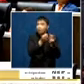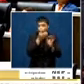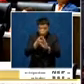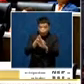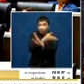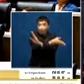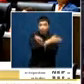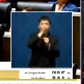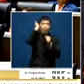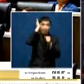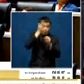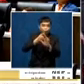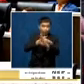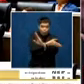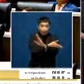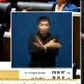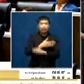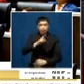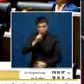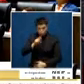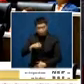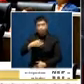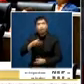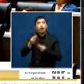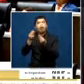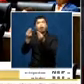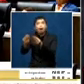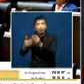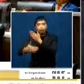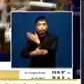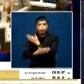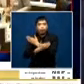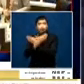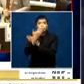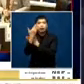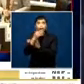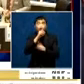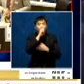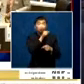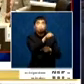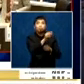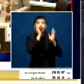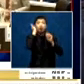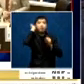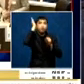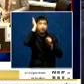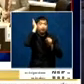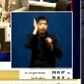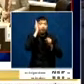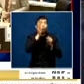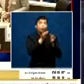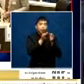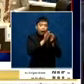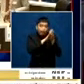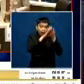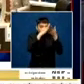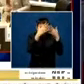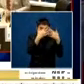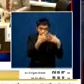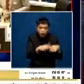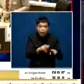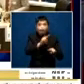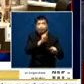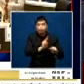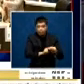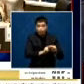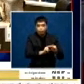ไรไม่มีใช่ไหมที่อยู่ดีเบาๆ ไม่มีหรอ ไม่ใช่ไม่ใช่ยังกังวลไปหมดเลยผมระแวงไปหมดเลยว่าไม่มี ผมอยากรู้ว่า จะ